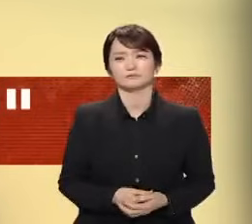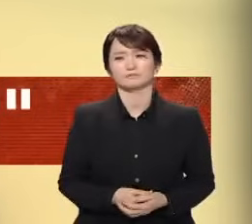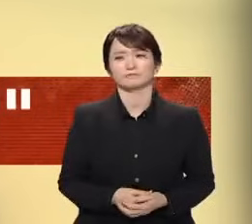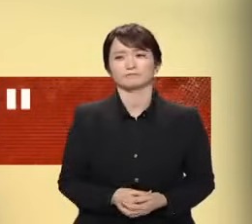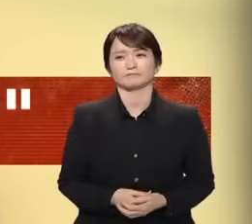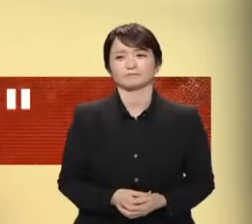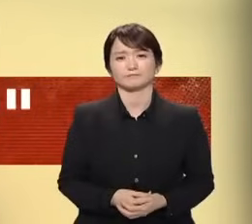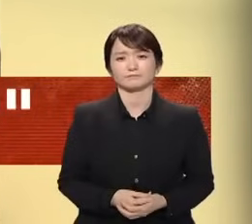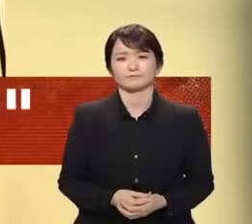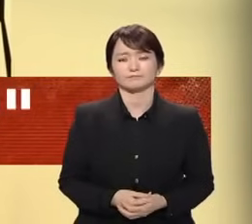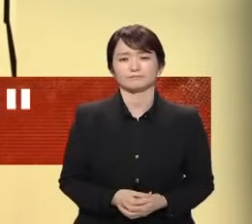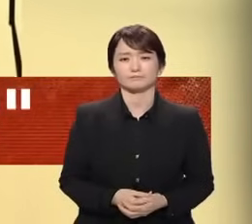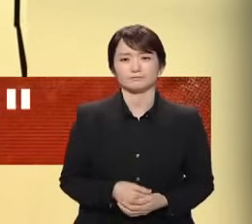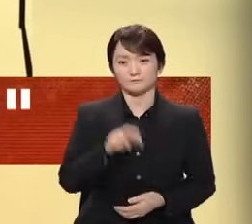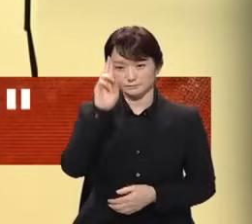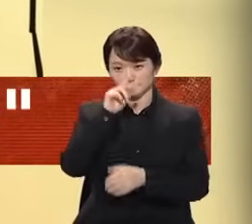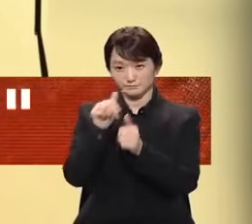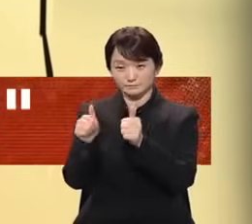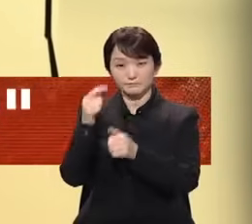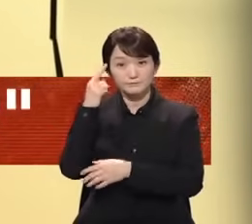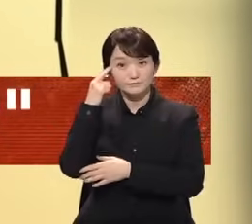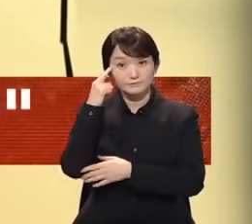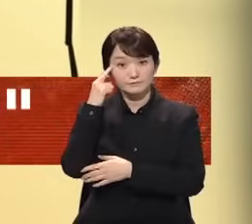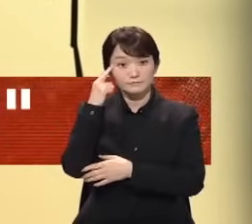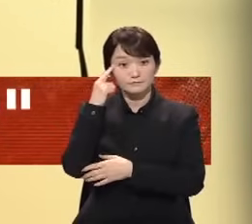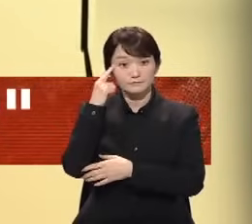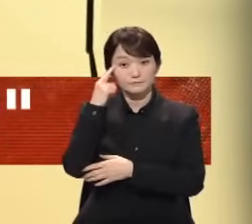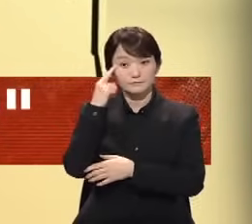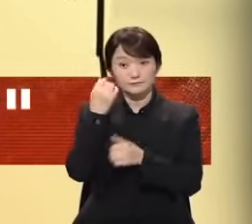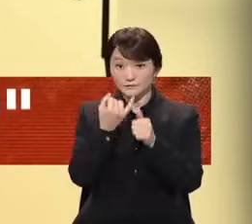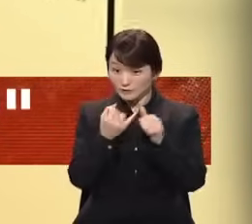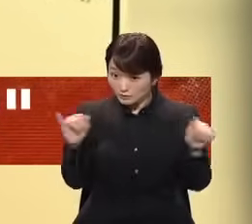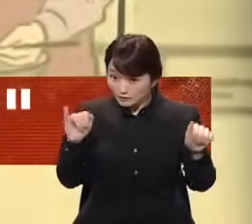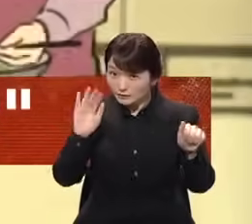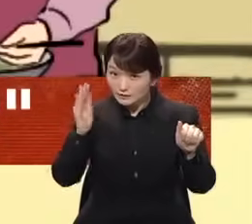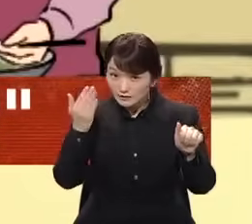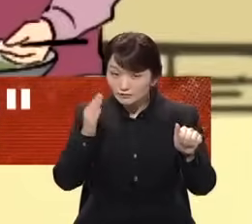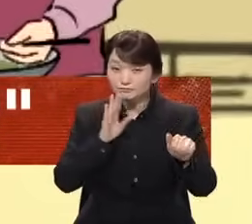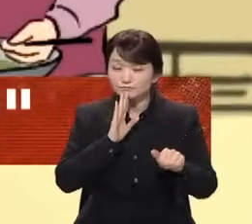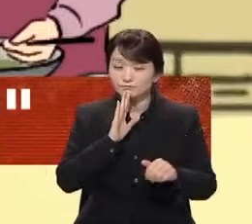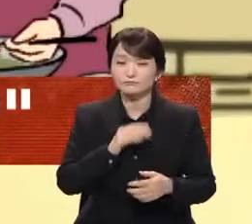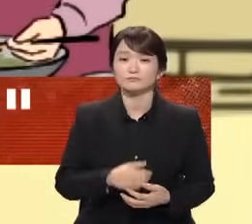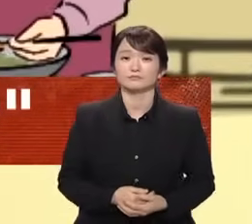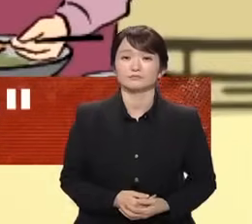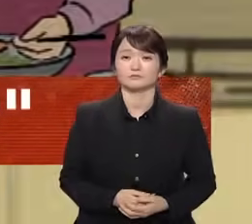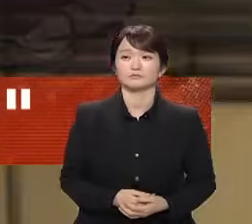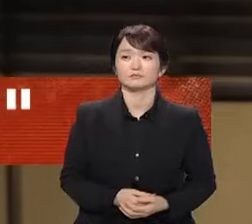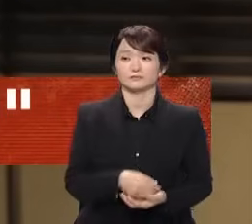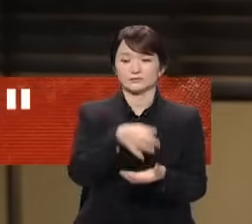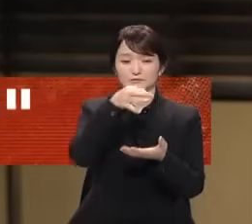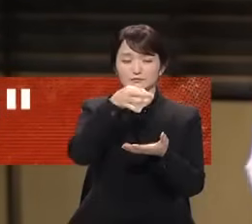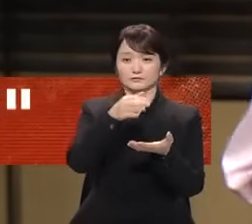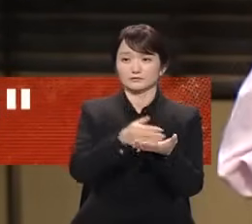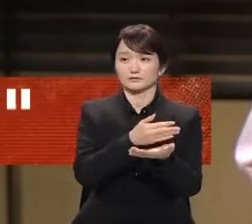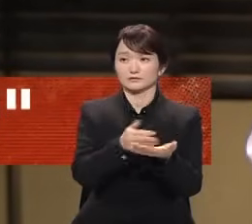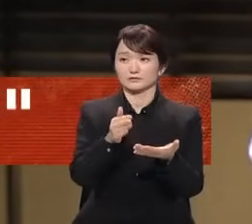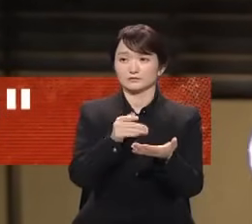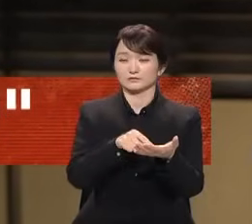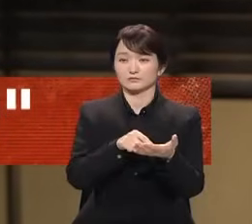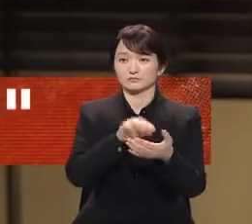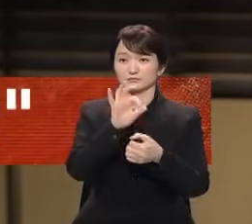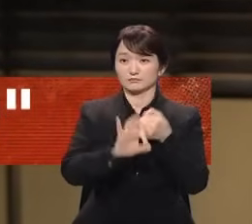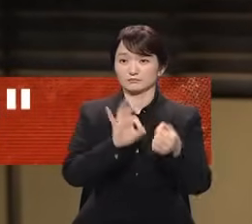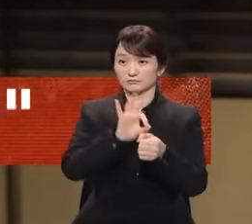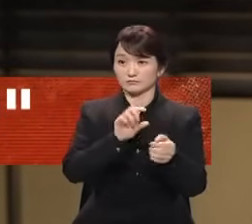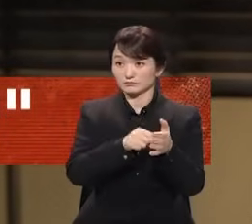변호사님 보시기에도 그렇죠. 이혼을 해야겠죠? 해야죠. 무조건 해야 될 상황으로 보고 재산 분할 10년 정도